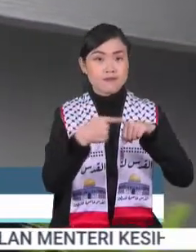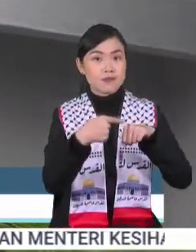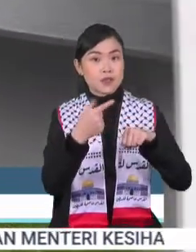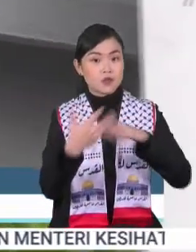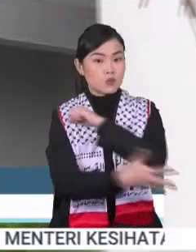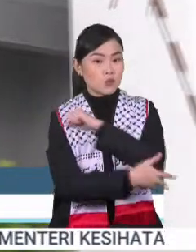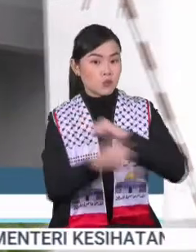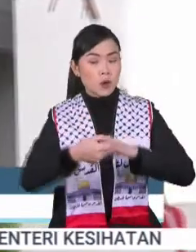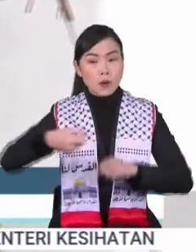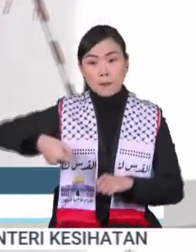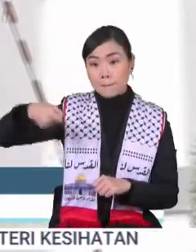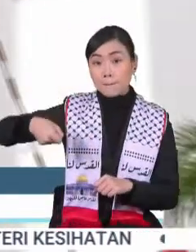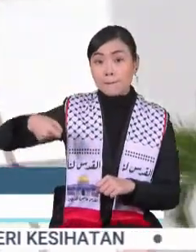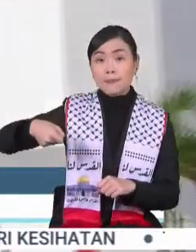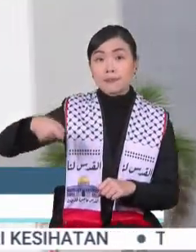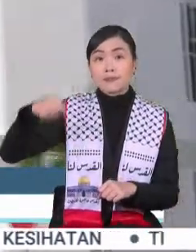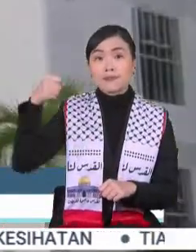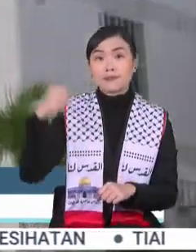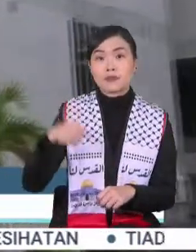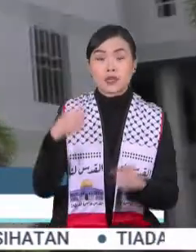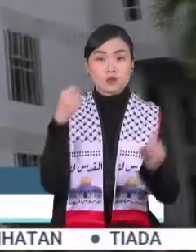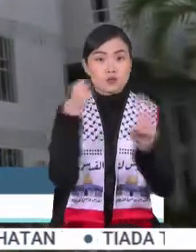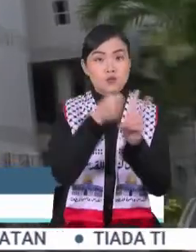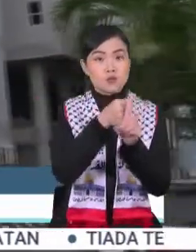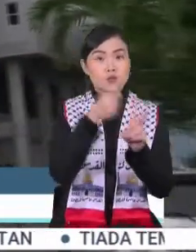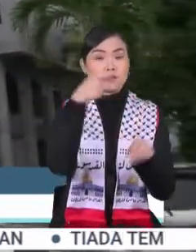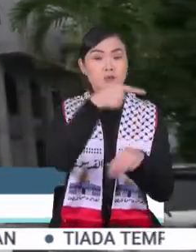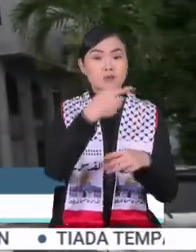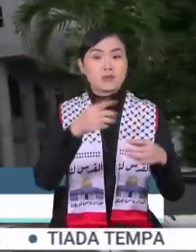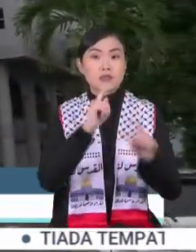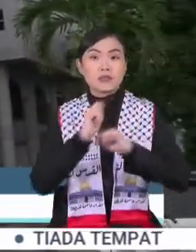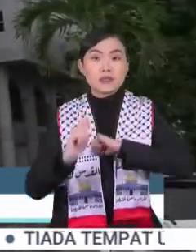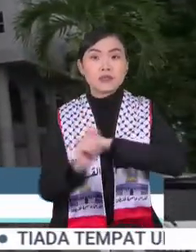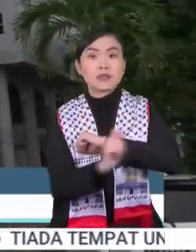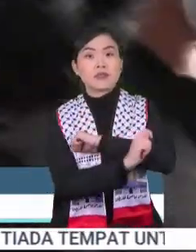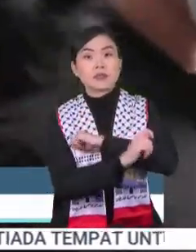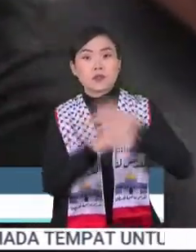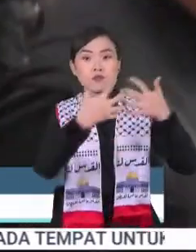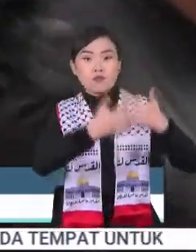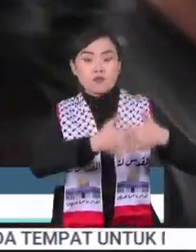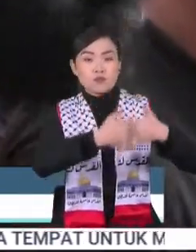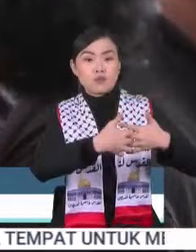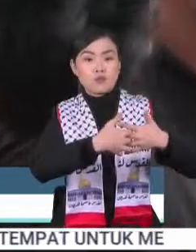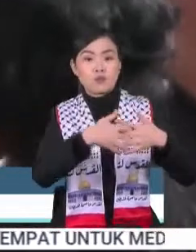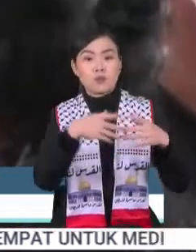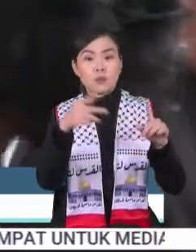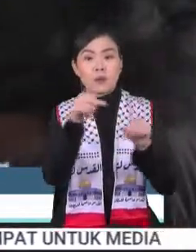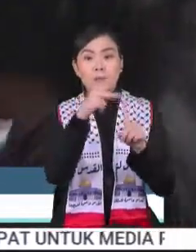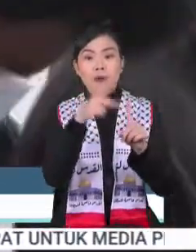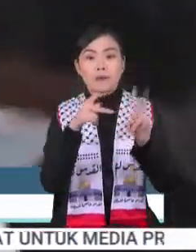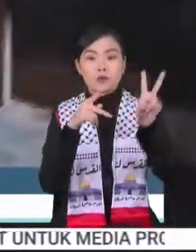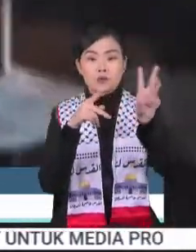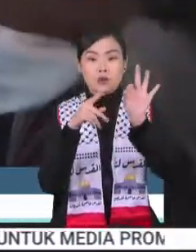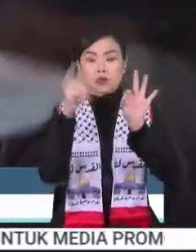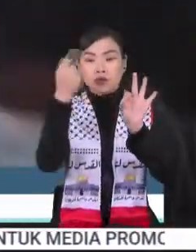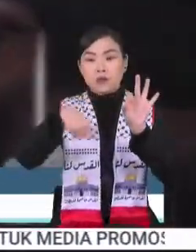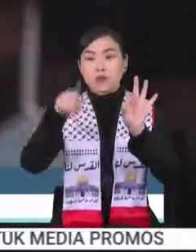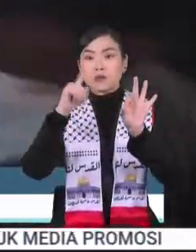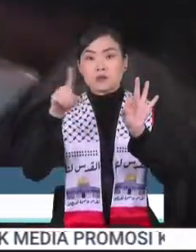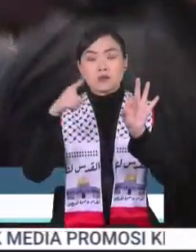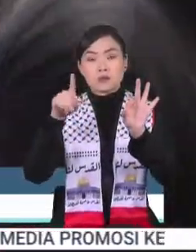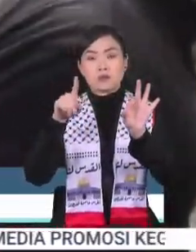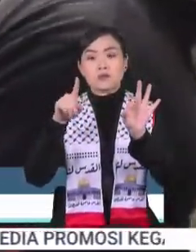didakwa merompak beg milik mangsa di taman Perindustrian IKS Simpang 4 Nibong tebal 29 November lalu dia didakwa mengikut